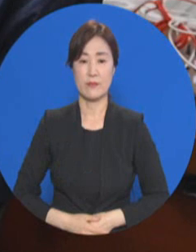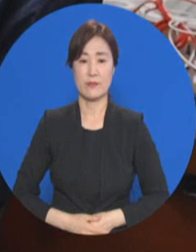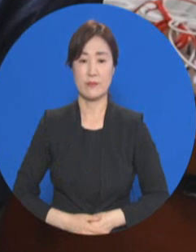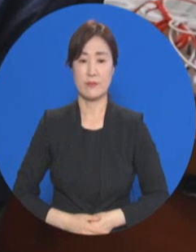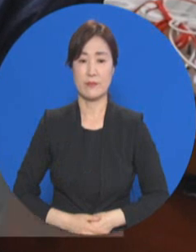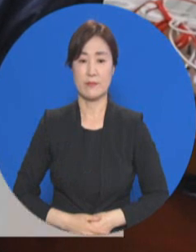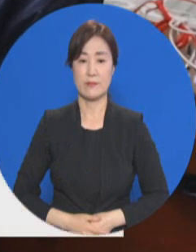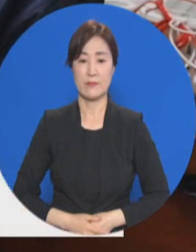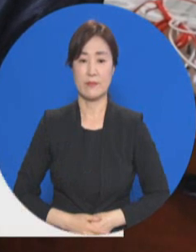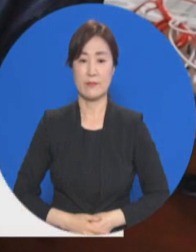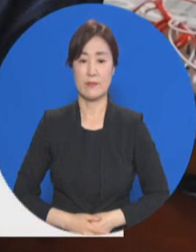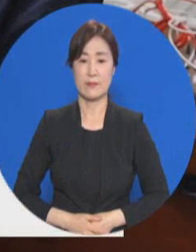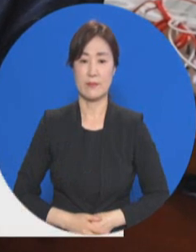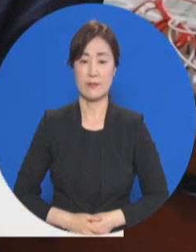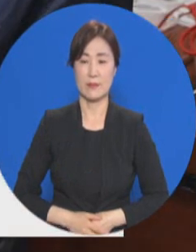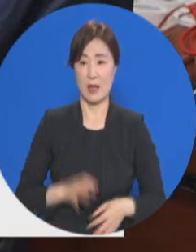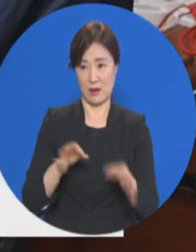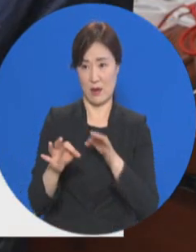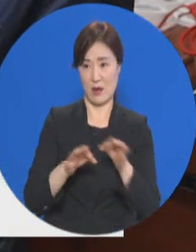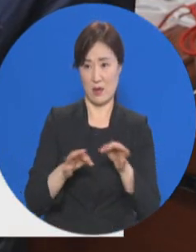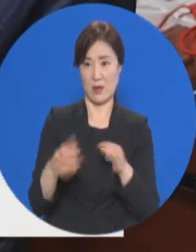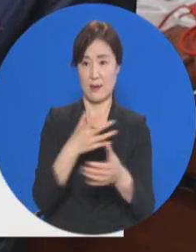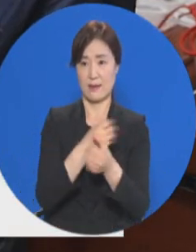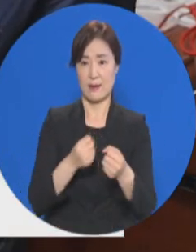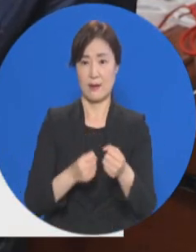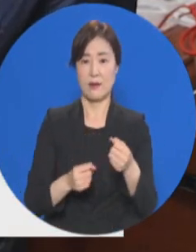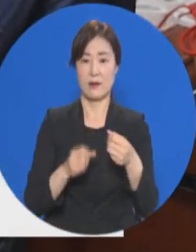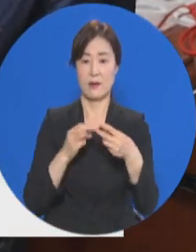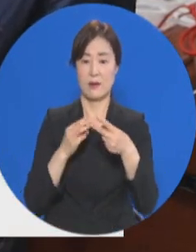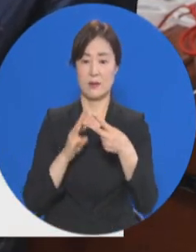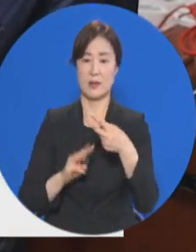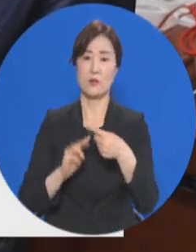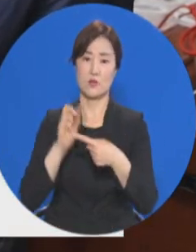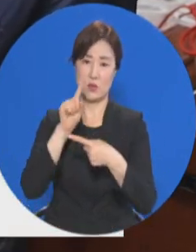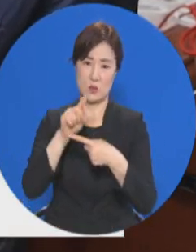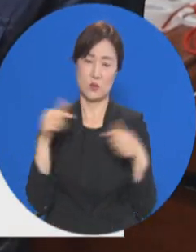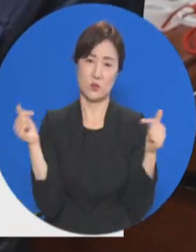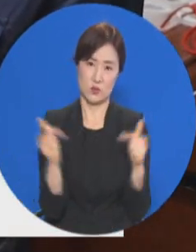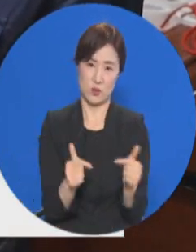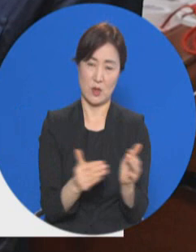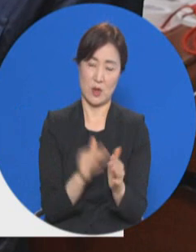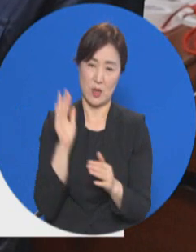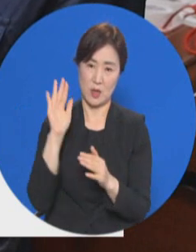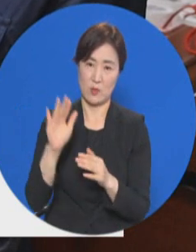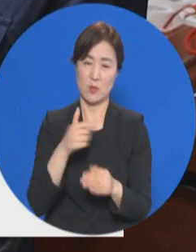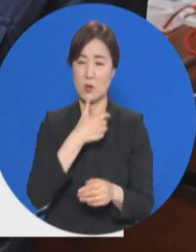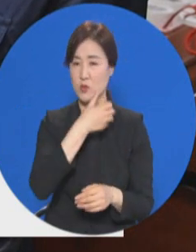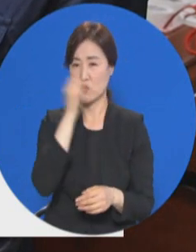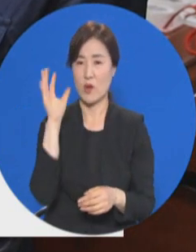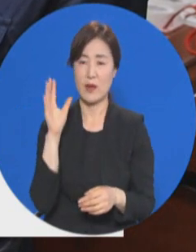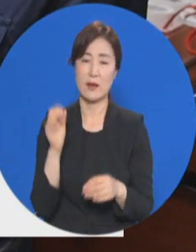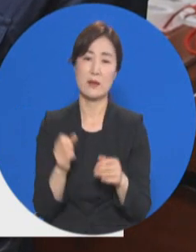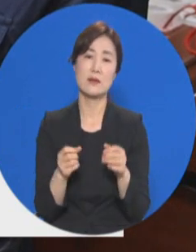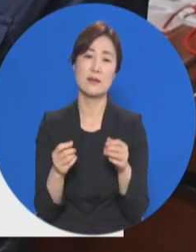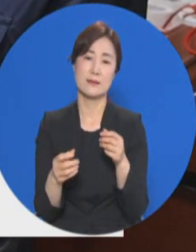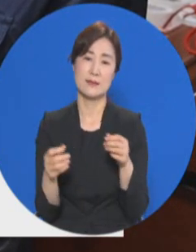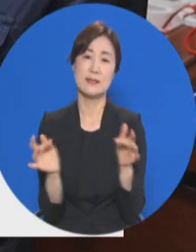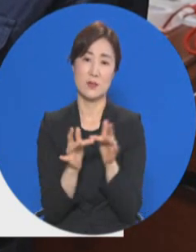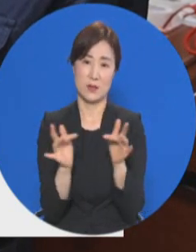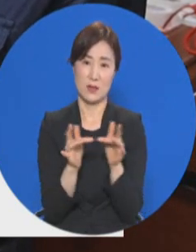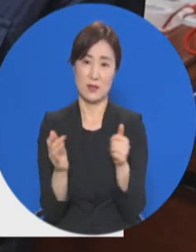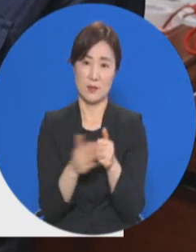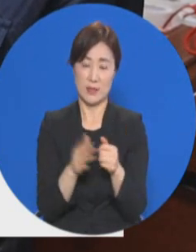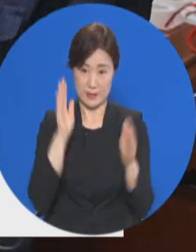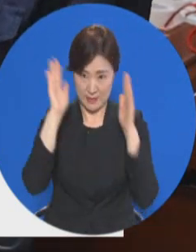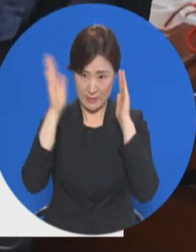한 3분의 1로 줄었어요. 이제 앞으로 추세가 인터넷으로 가다 보니까 이번에 네이버 스토어로 좀 이제 등록을 하면서 스마트